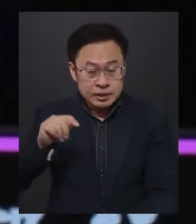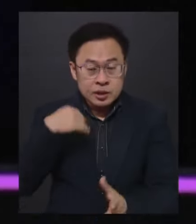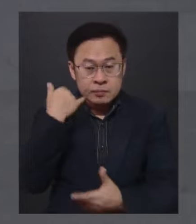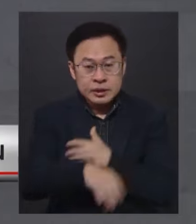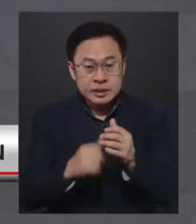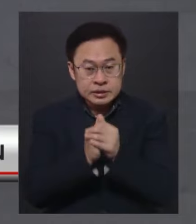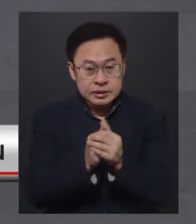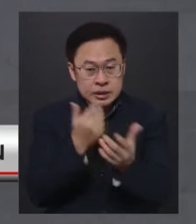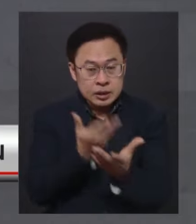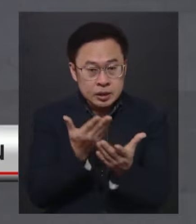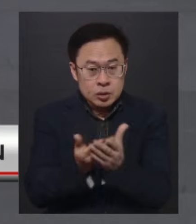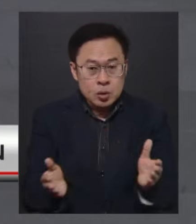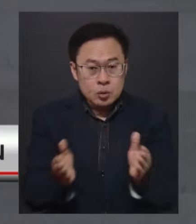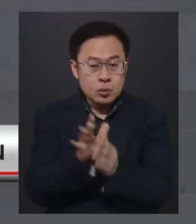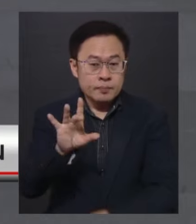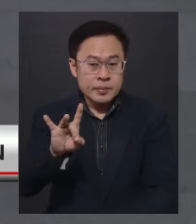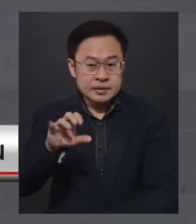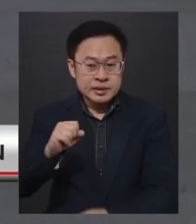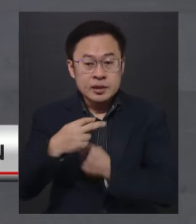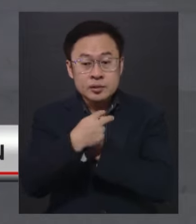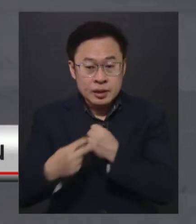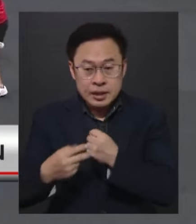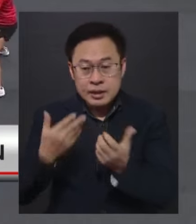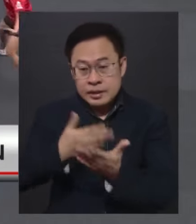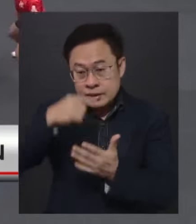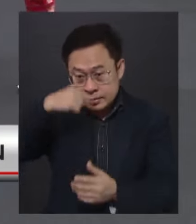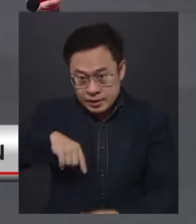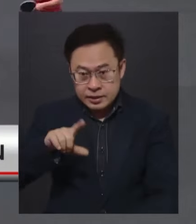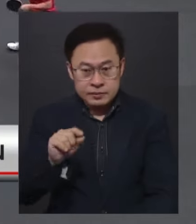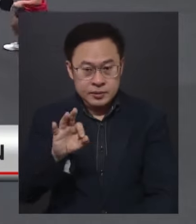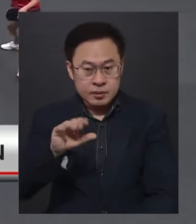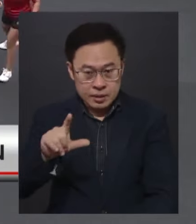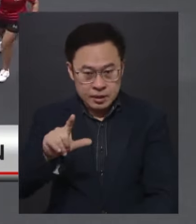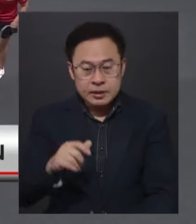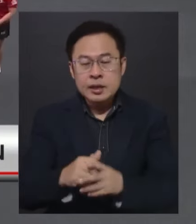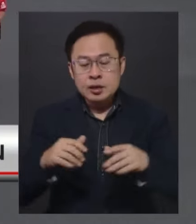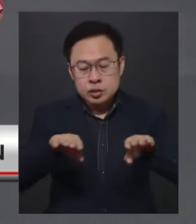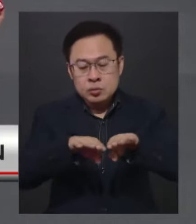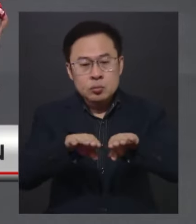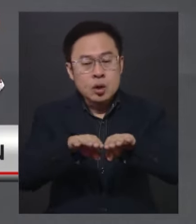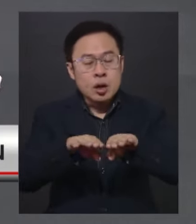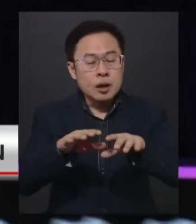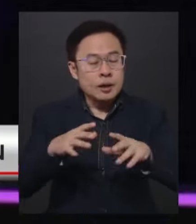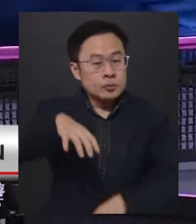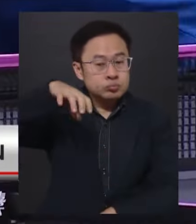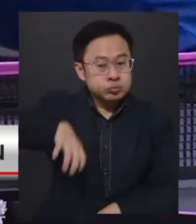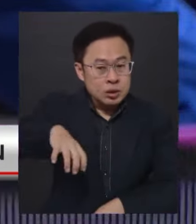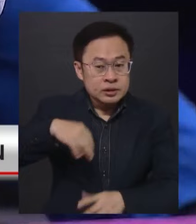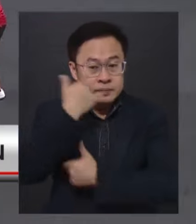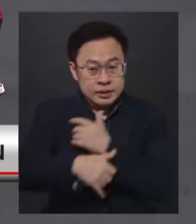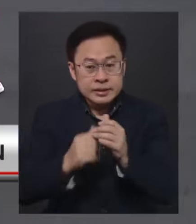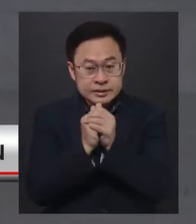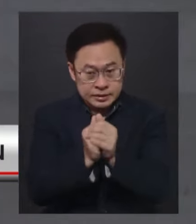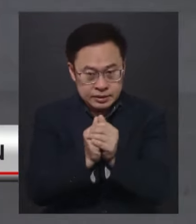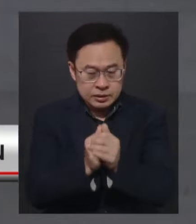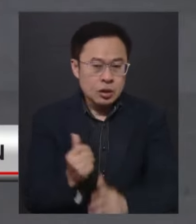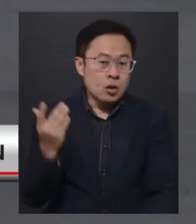เงินรางวัลรวม800,000ดอลลาร์สหรัฐหรือราว 29ล้านบาทค่ะแข่งขันกันที่สาธารณรัฐประชาชนจีนจเป็น